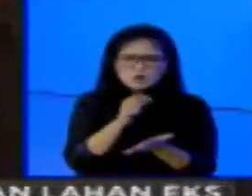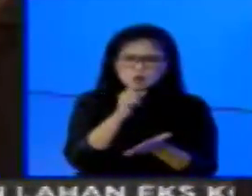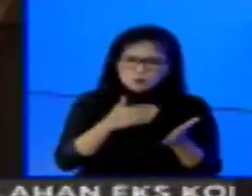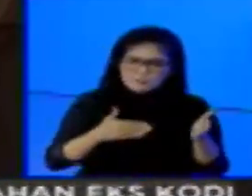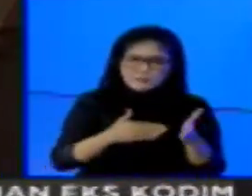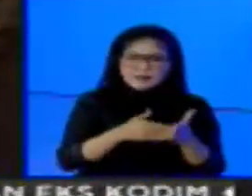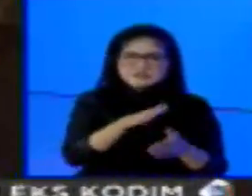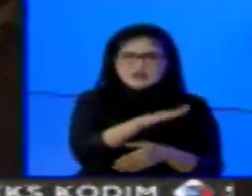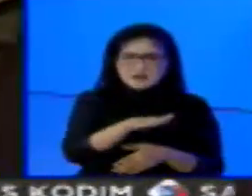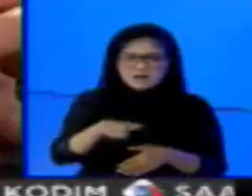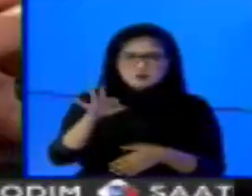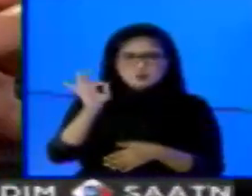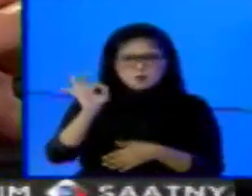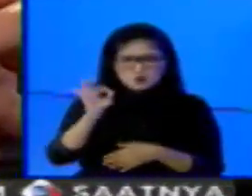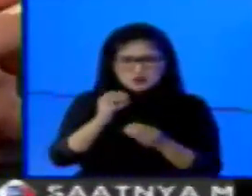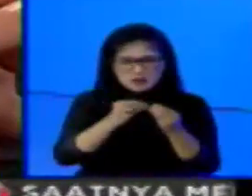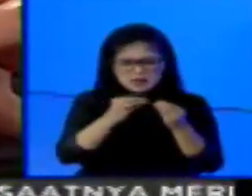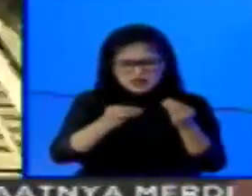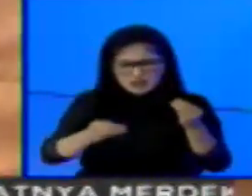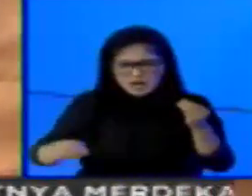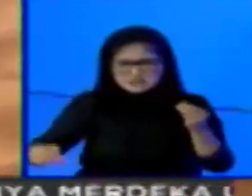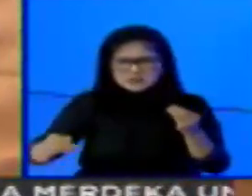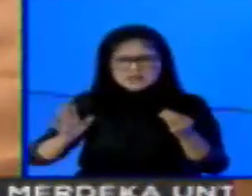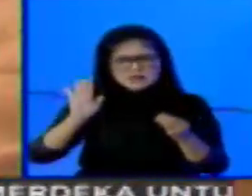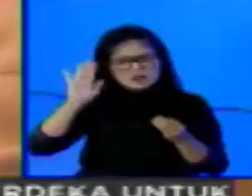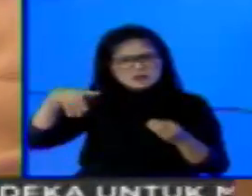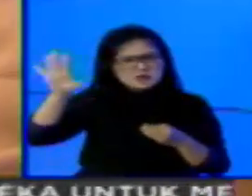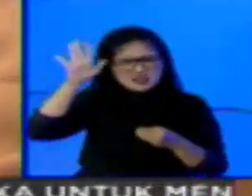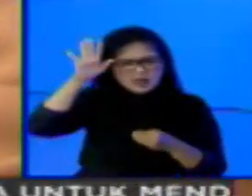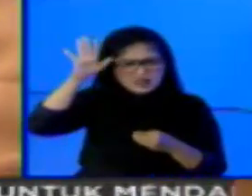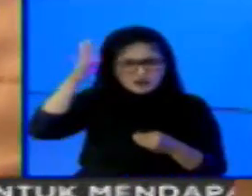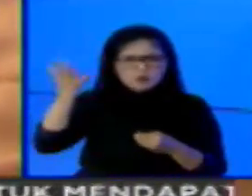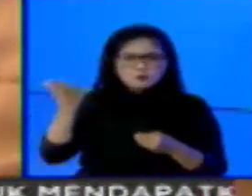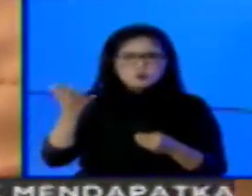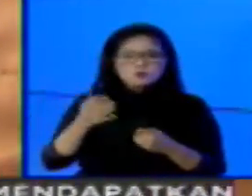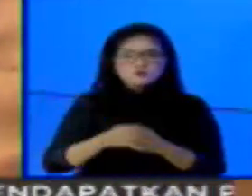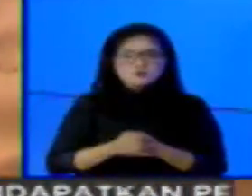agar tak menjadi generasi nunduk yang minim kepedulian. Tim Liputan iNews melaporkan.